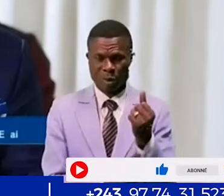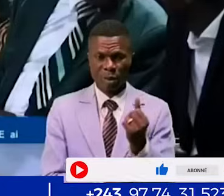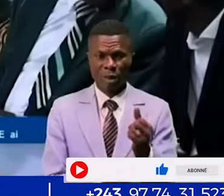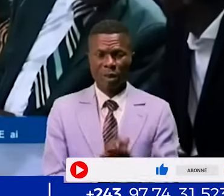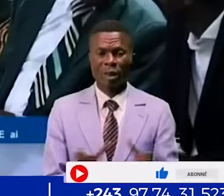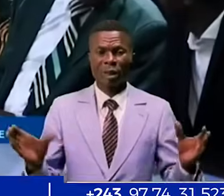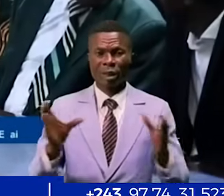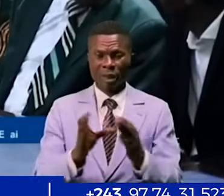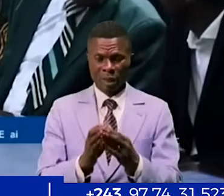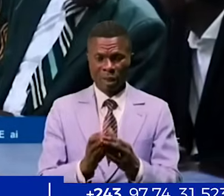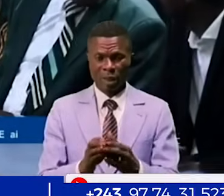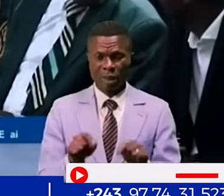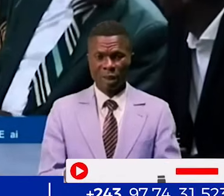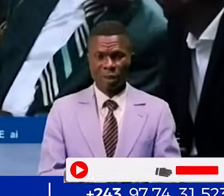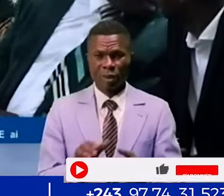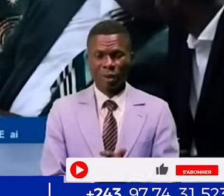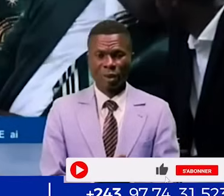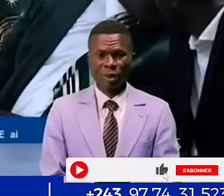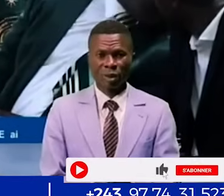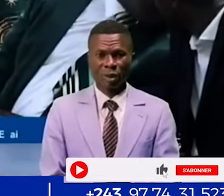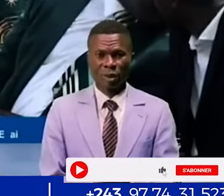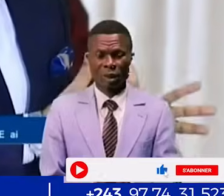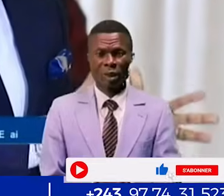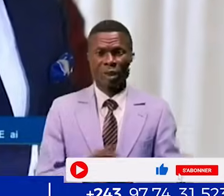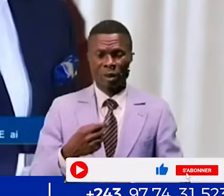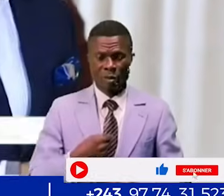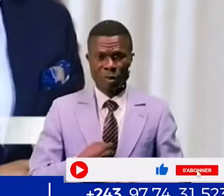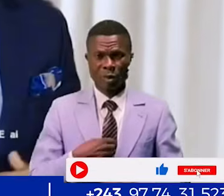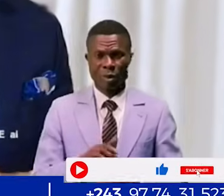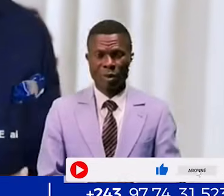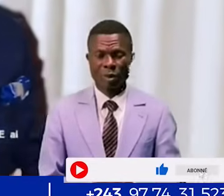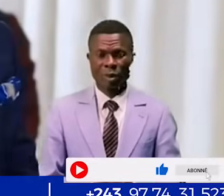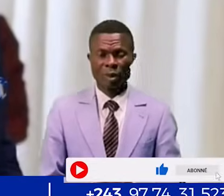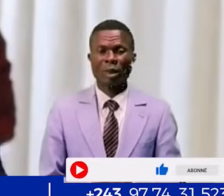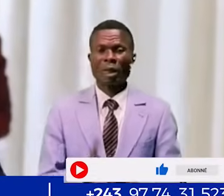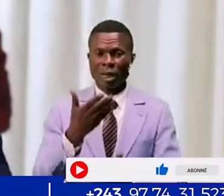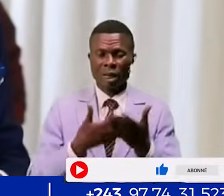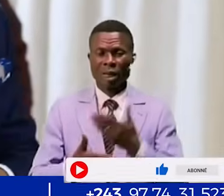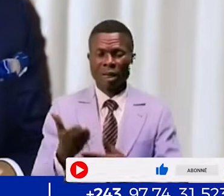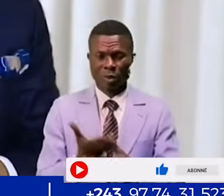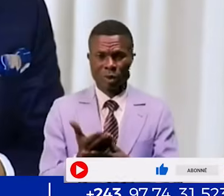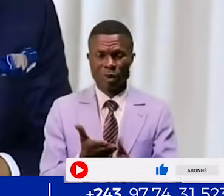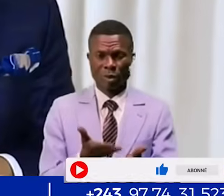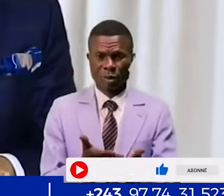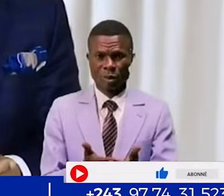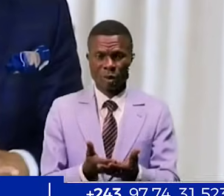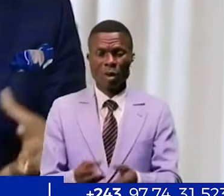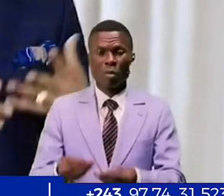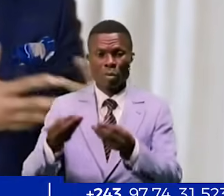l'ensemble de partenaires et collaborateurs pour la réussite totale de cette mission dont le